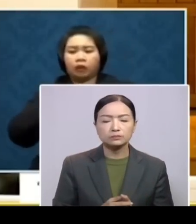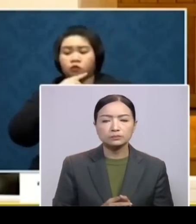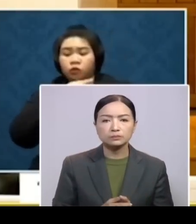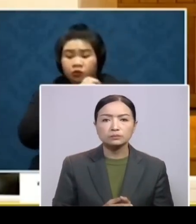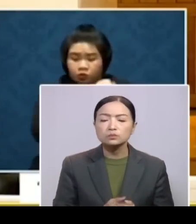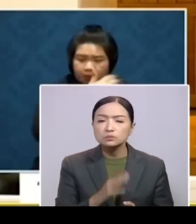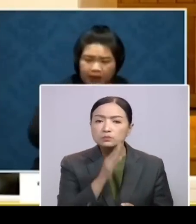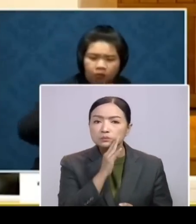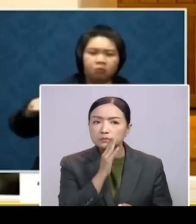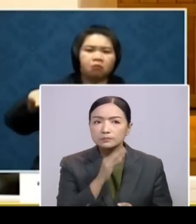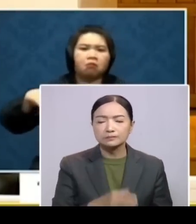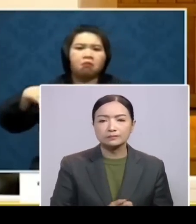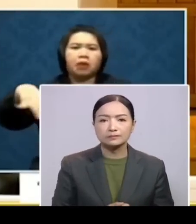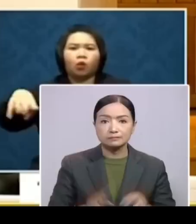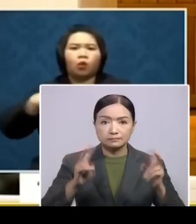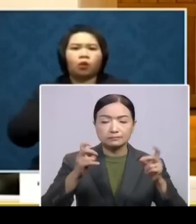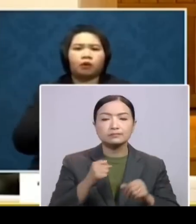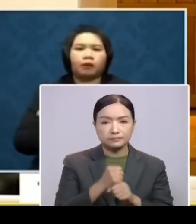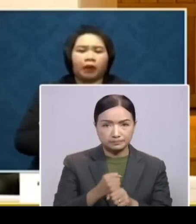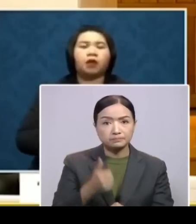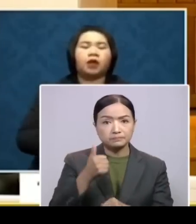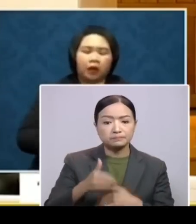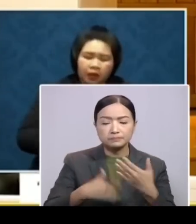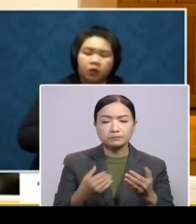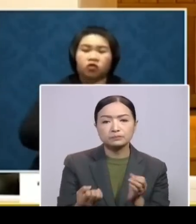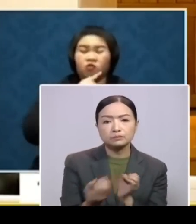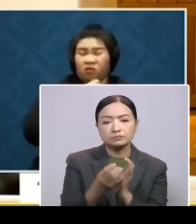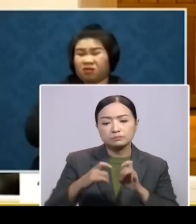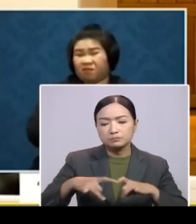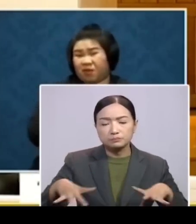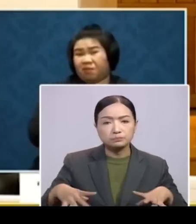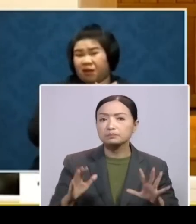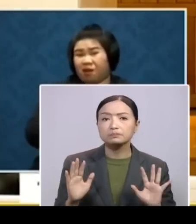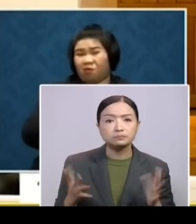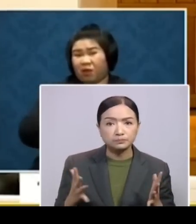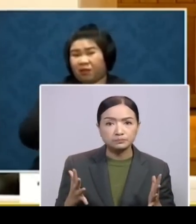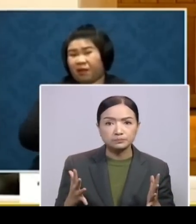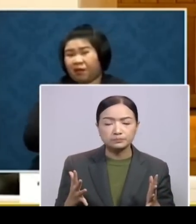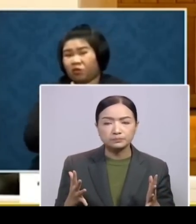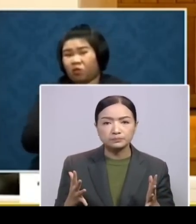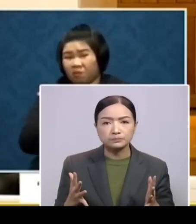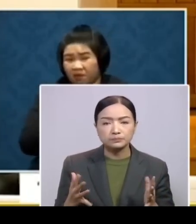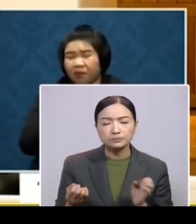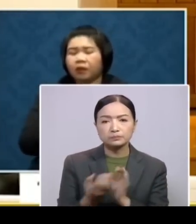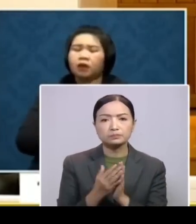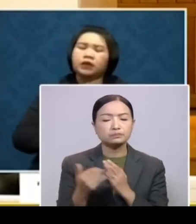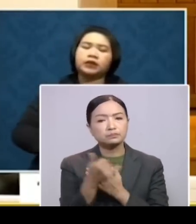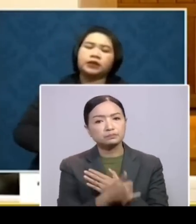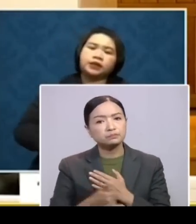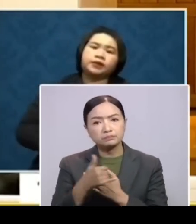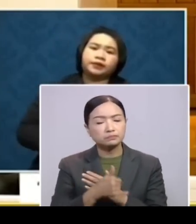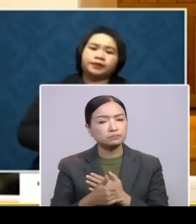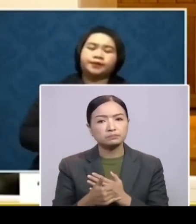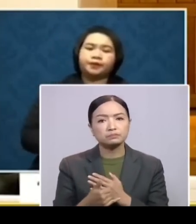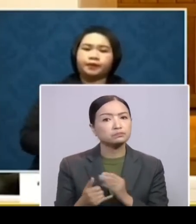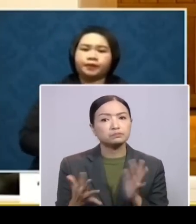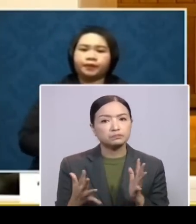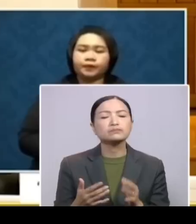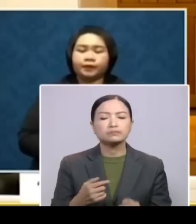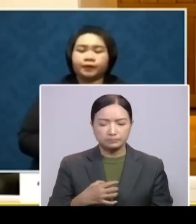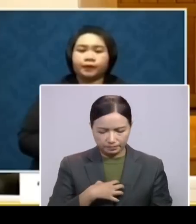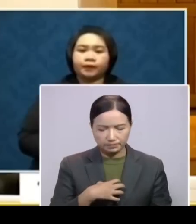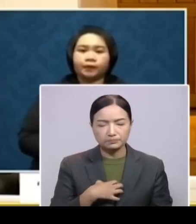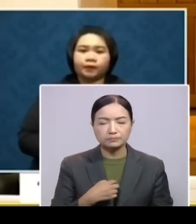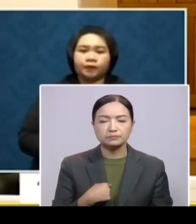จะทำไปได้แล้วไม่เกิดความขัดแย้งต่อบ้านเมืองผมก็อยาก